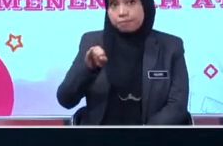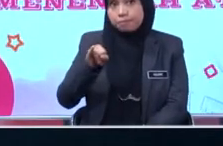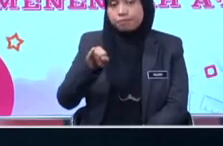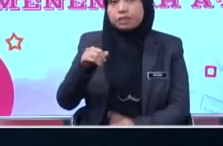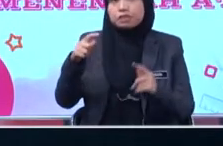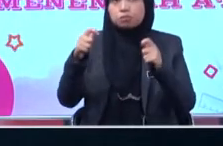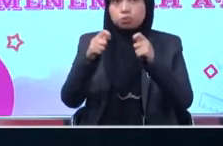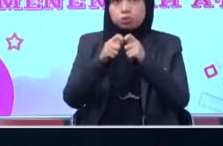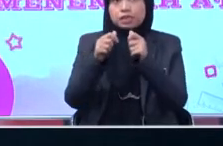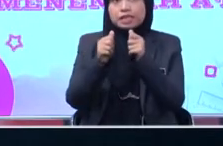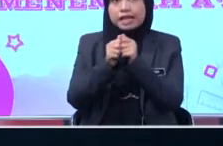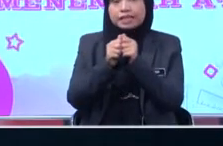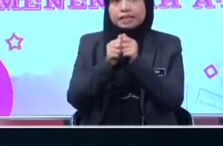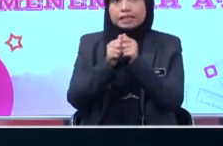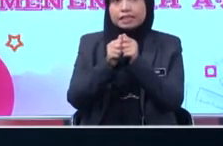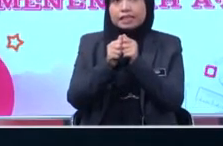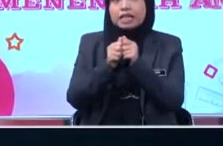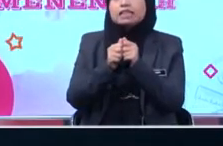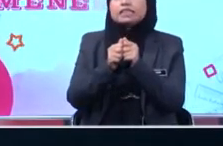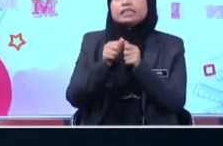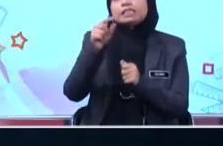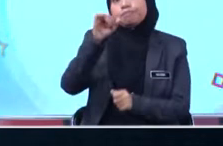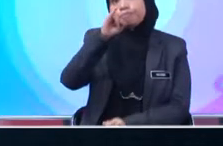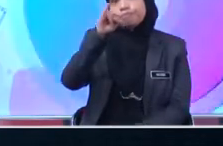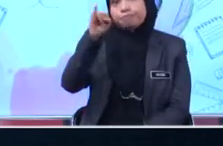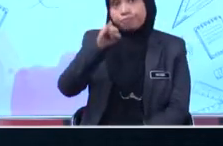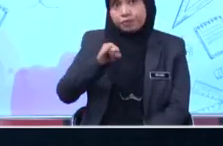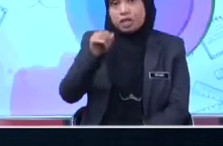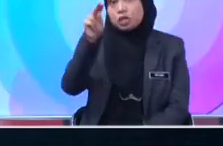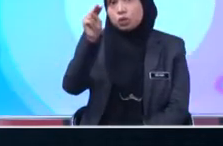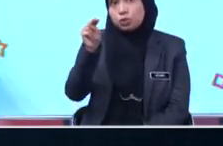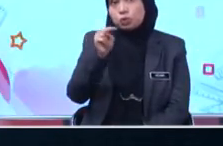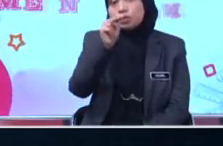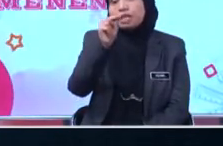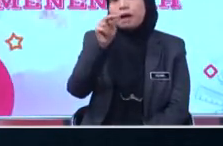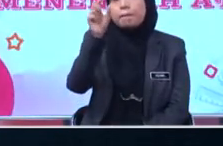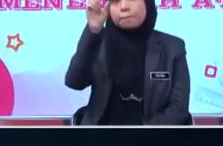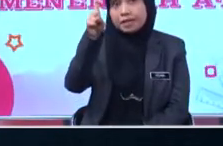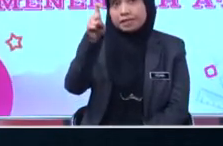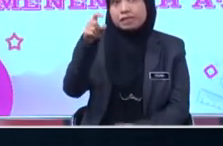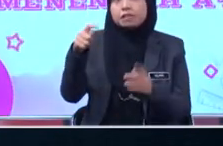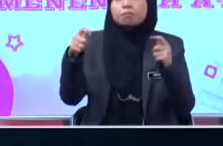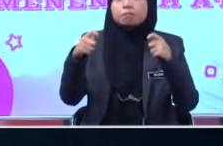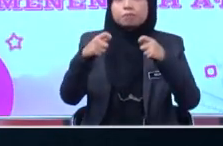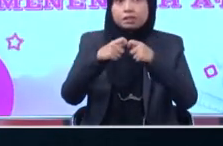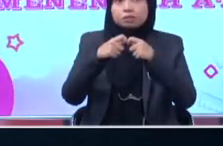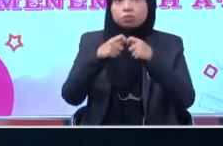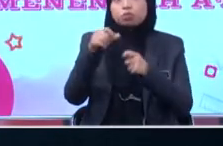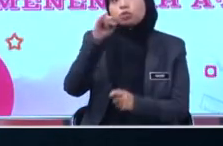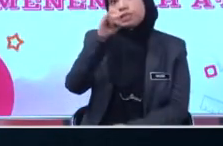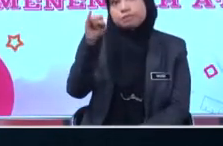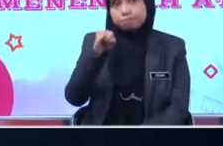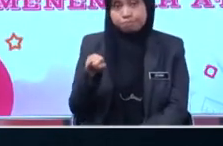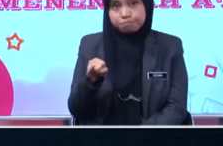bertemu dengan huruf Jim ah jadi ini dipakai hukum ikhfa Haqiqi kirina dan